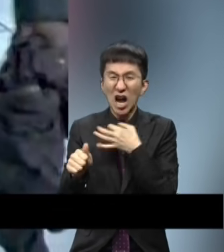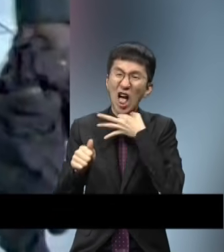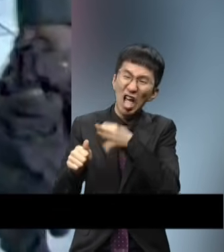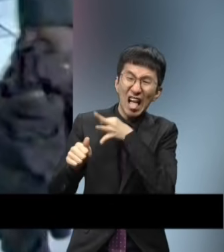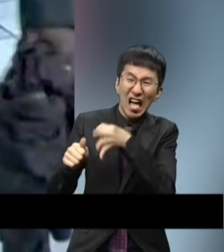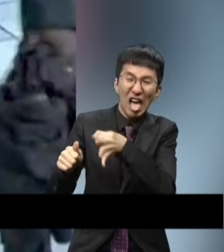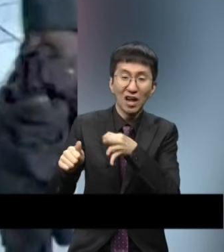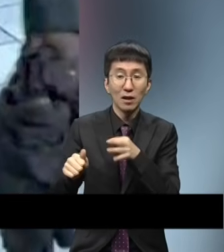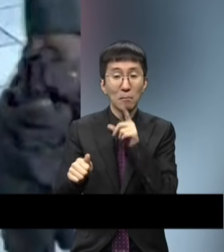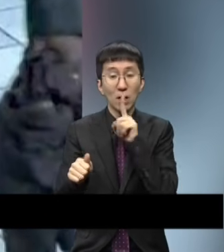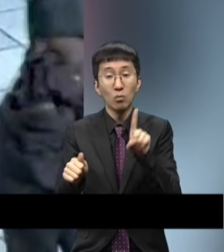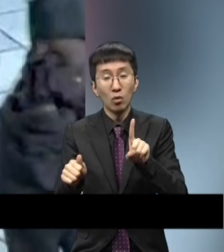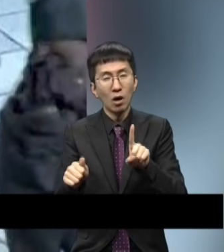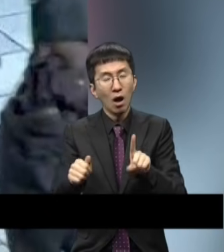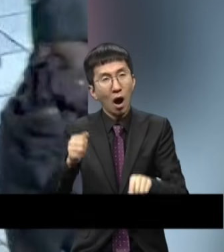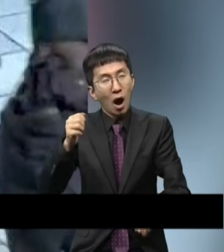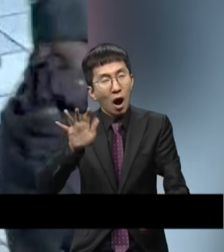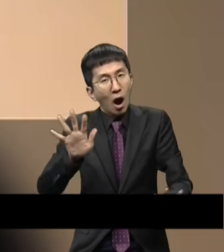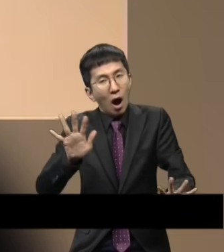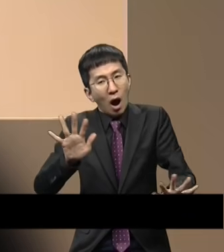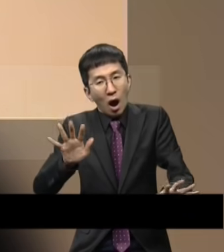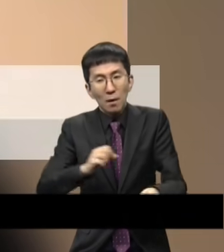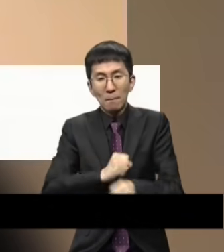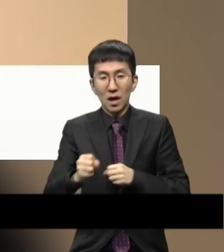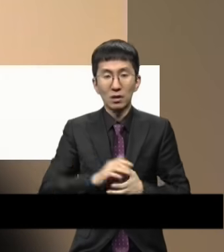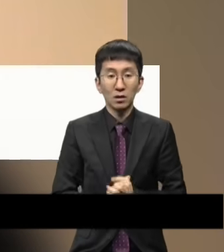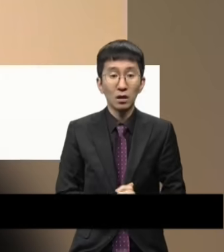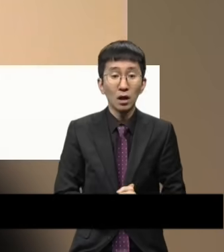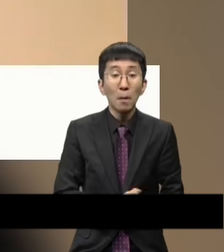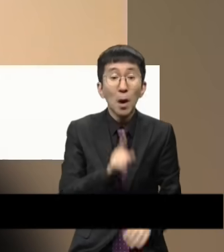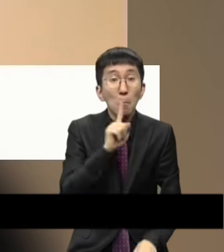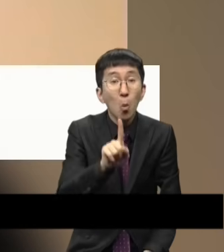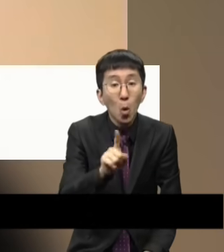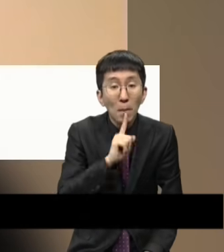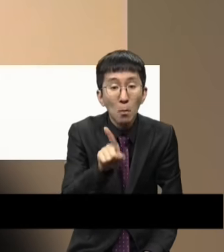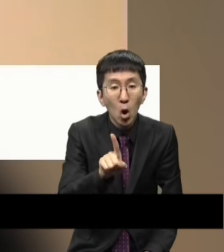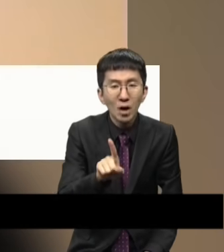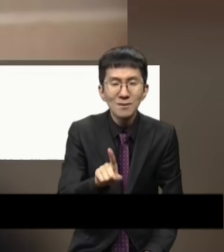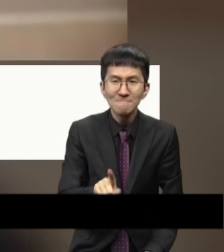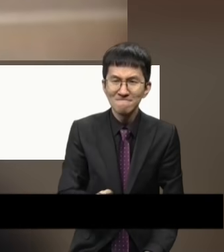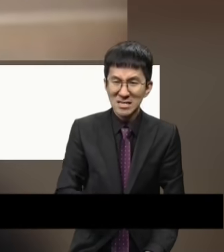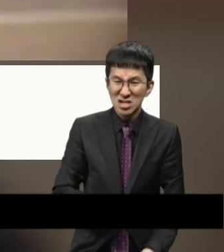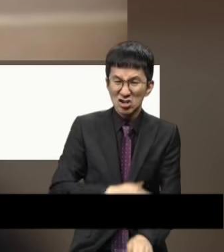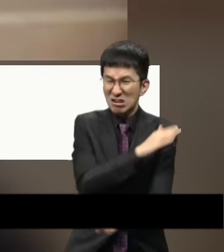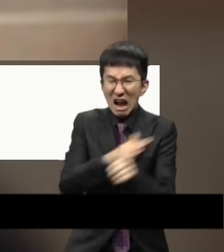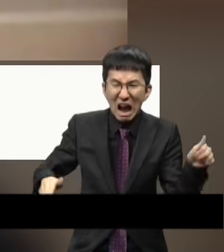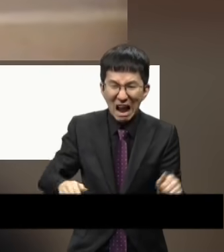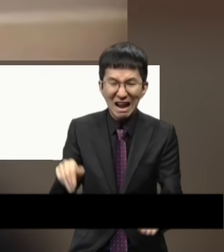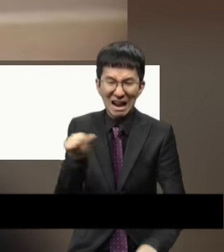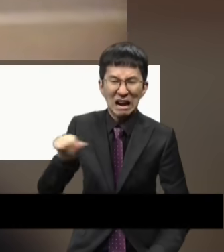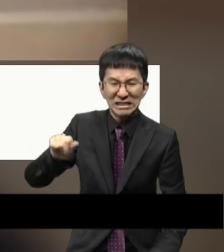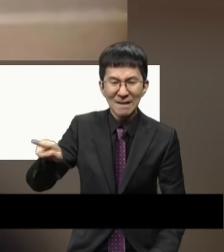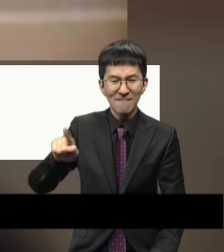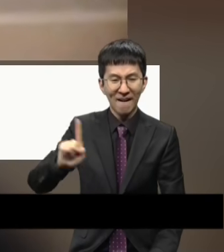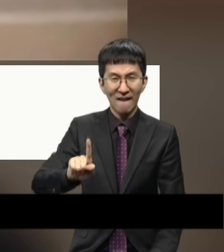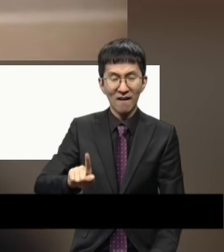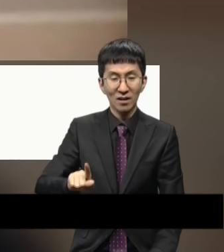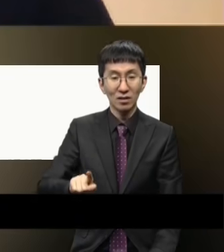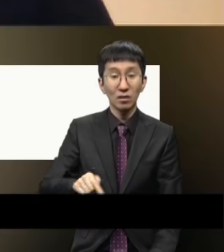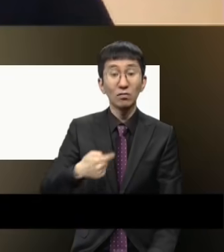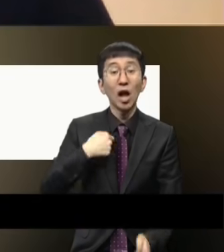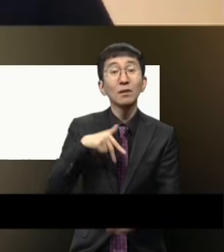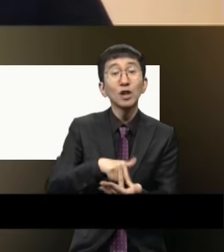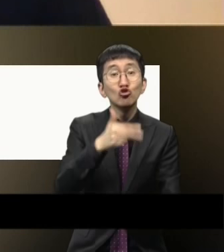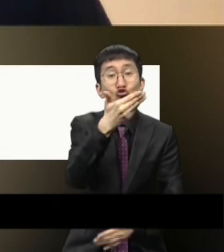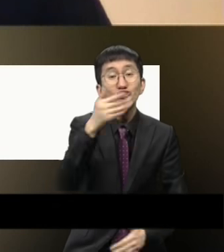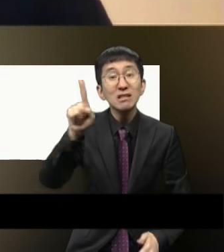혐오 발언은 잊을 수가 없습니다. What did he say? He called him a mother Asian. Oh.